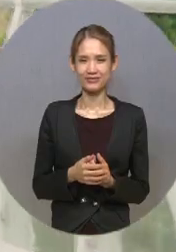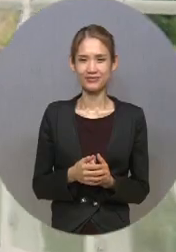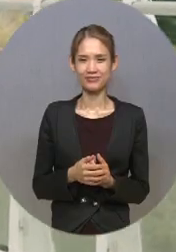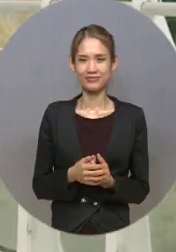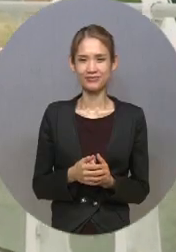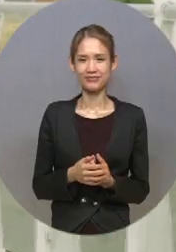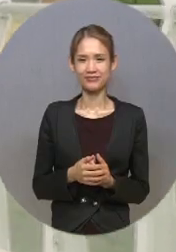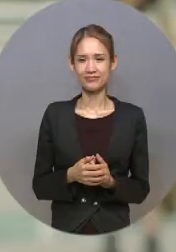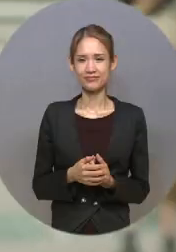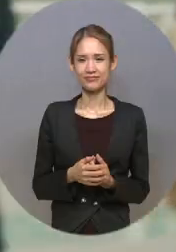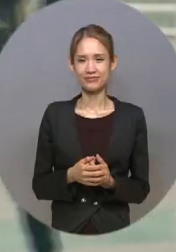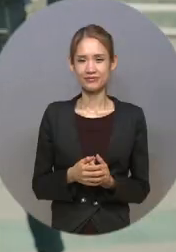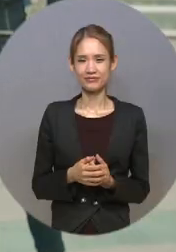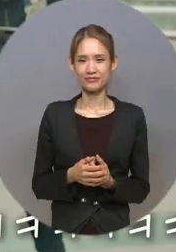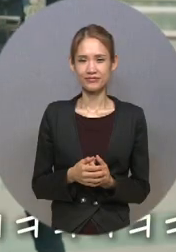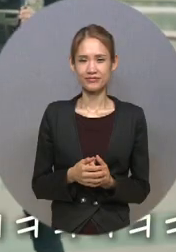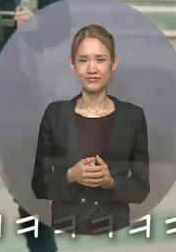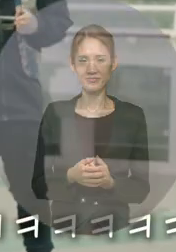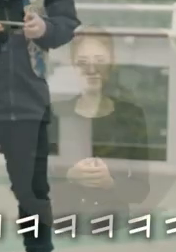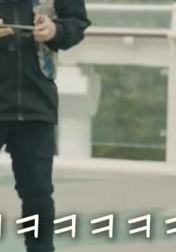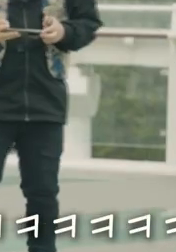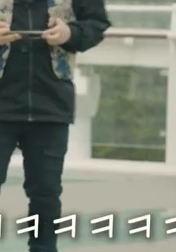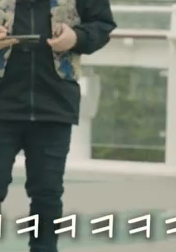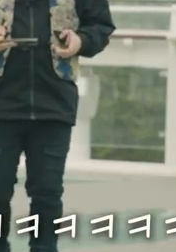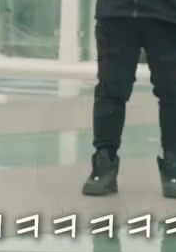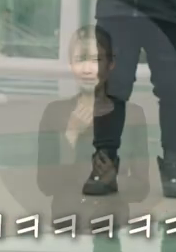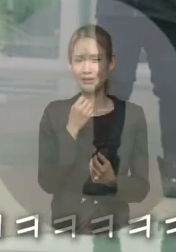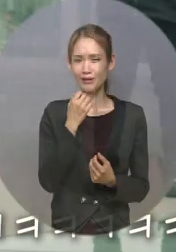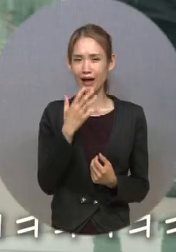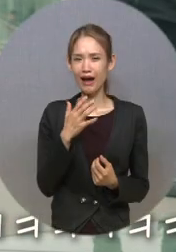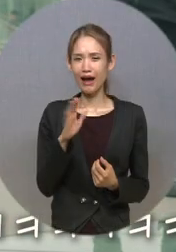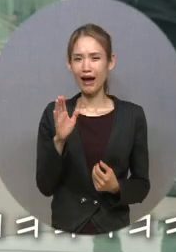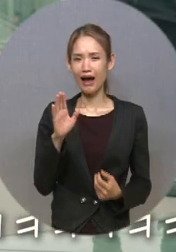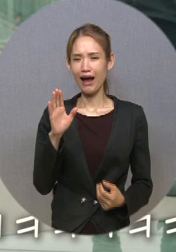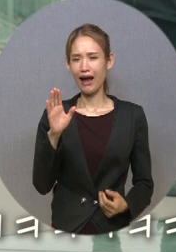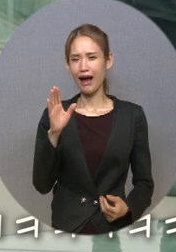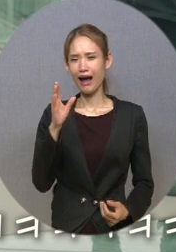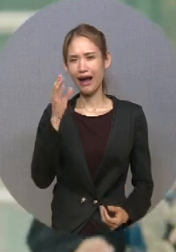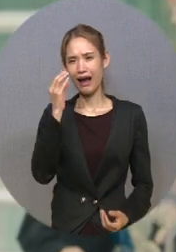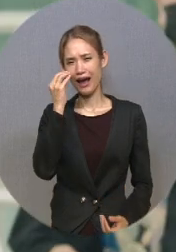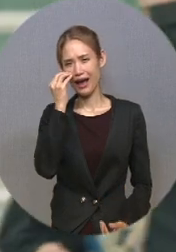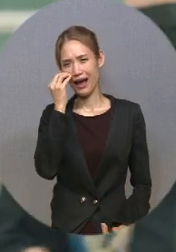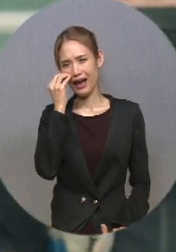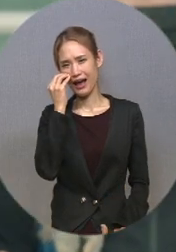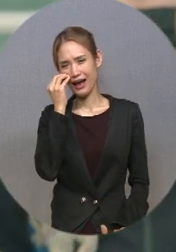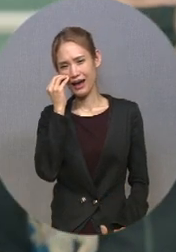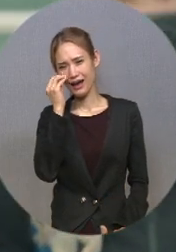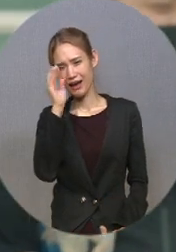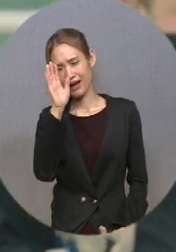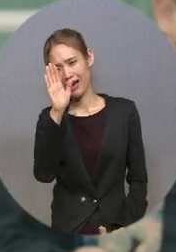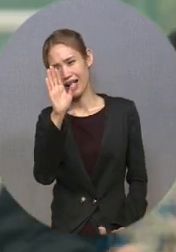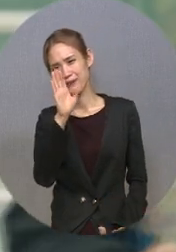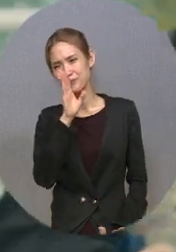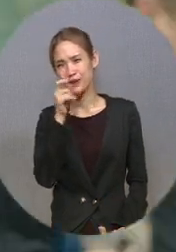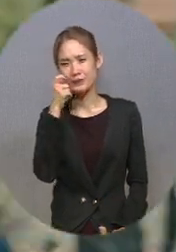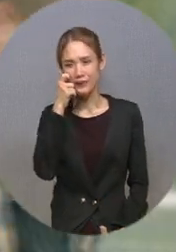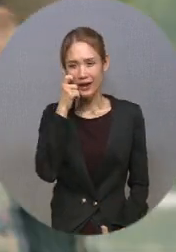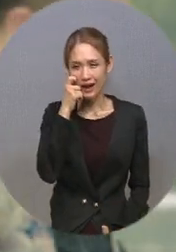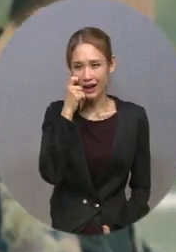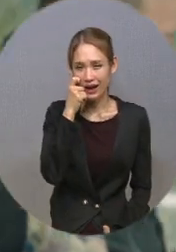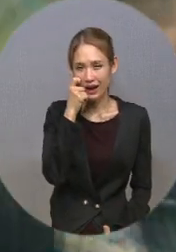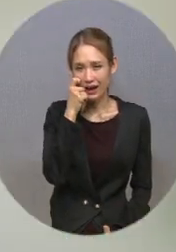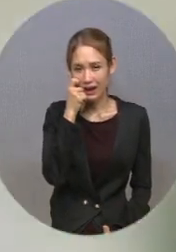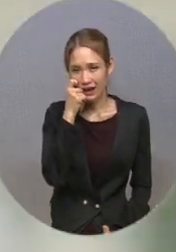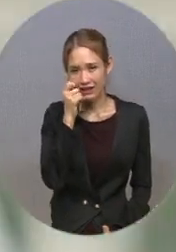죄송한데? 와. 와씨! 와씨야! 아, 제발, 진짜 못했어!